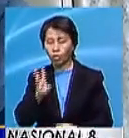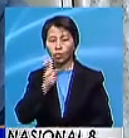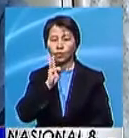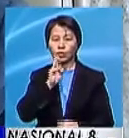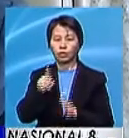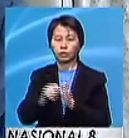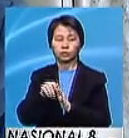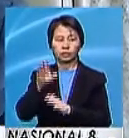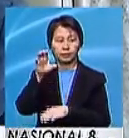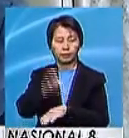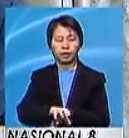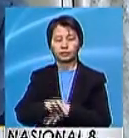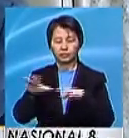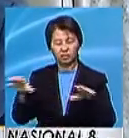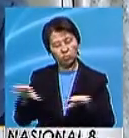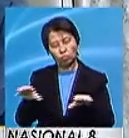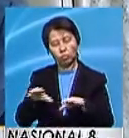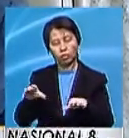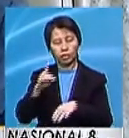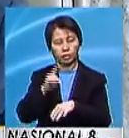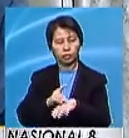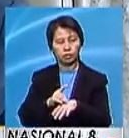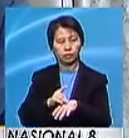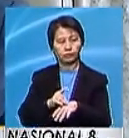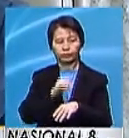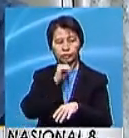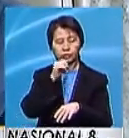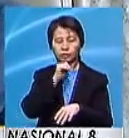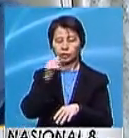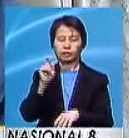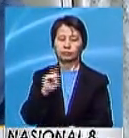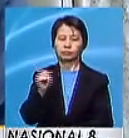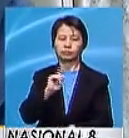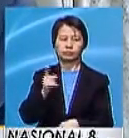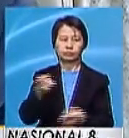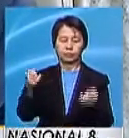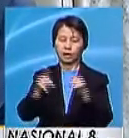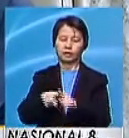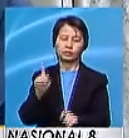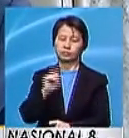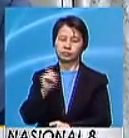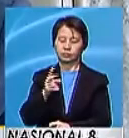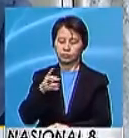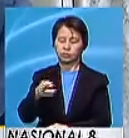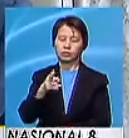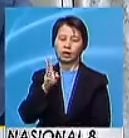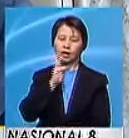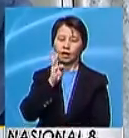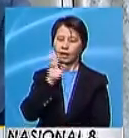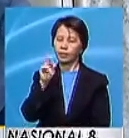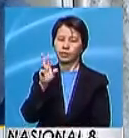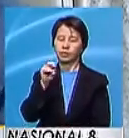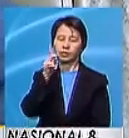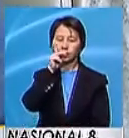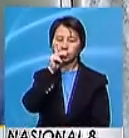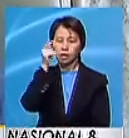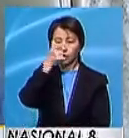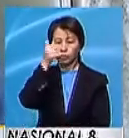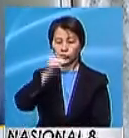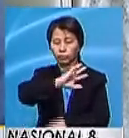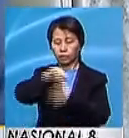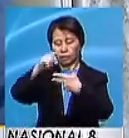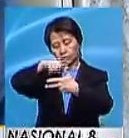terpaksa dilakukan tidak sama sekali berlaku di Kedah kerana kesemua empangan